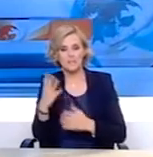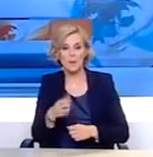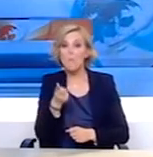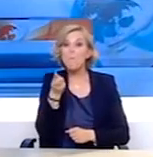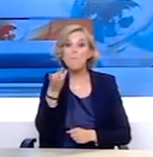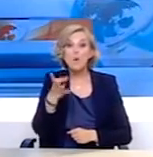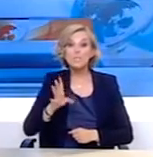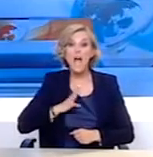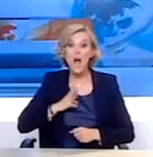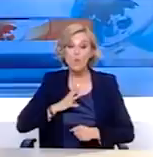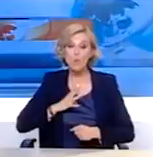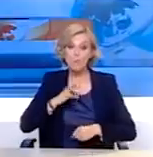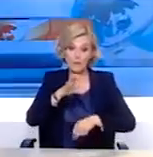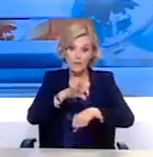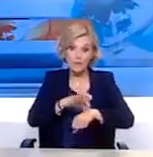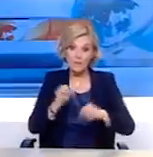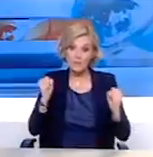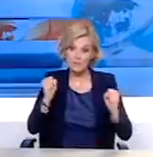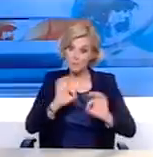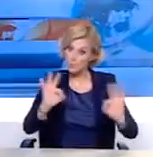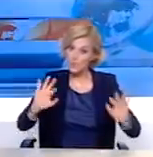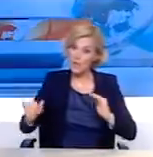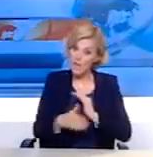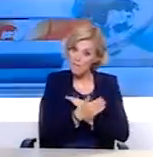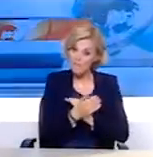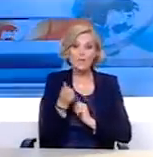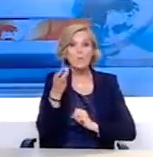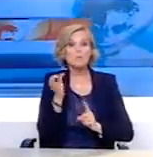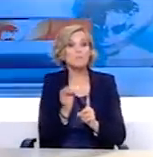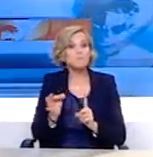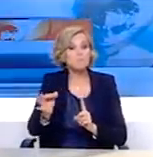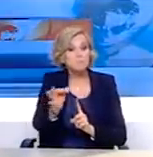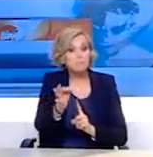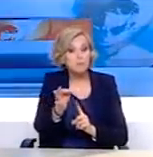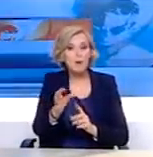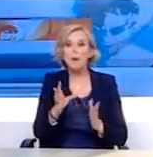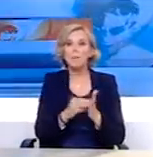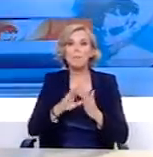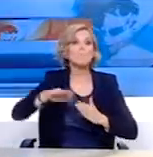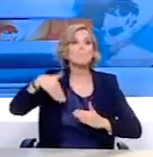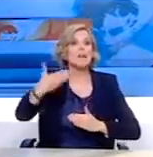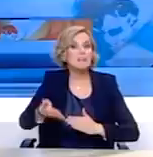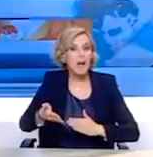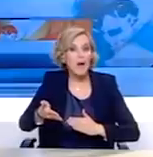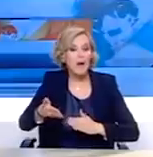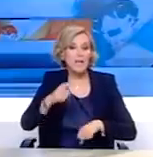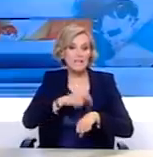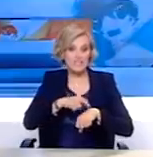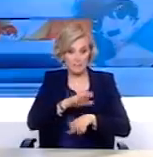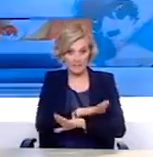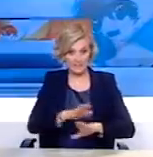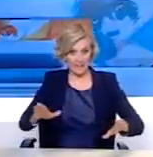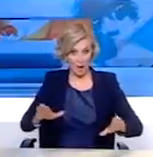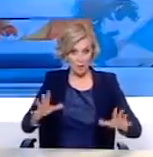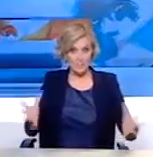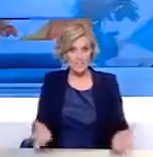ελευθερία κινήσεων θα έχουν και πόσο χρήσιμοι θα φανούν στην αντιμετώπιση της νόσου? Θα χρειάζονται κάποιο τεκμηριωτικό έγγραφο για την κίνησή τους ακόμη και